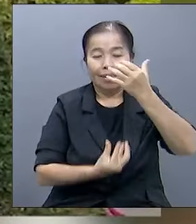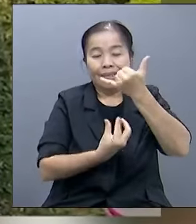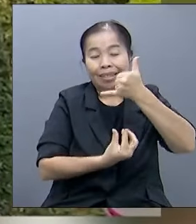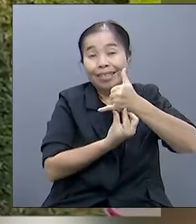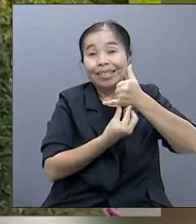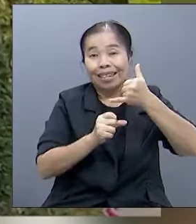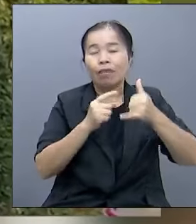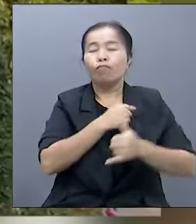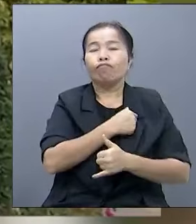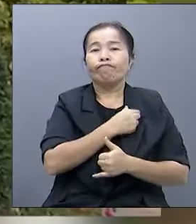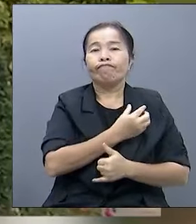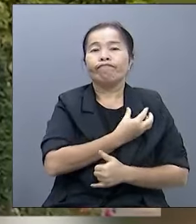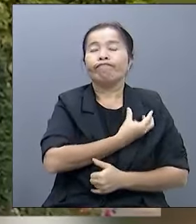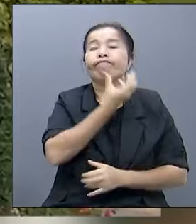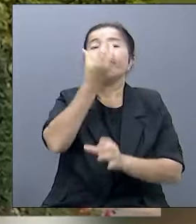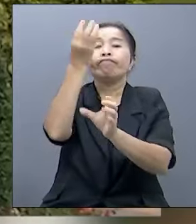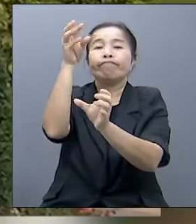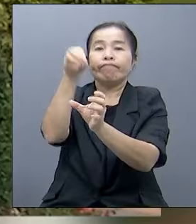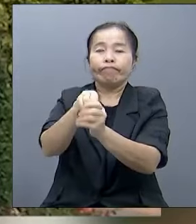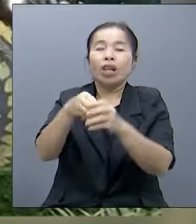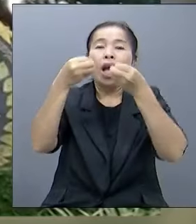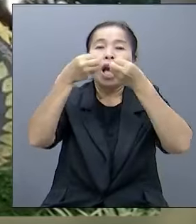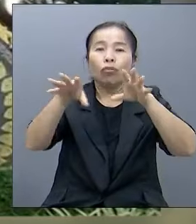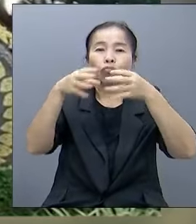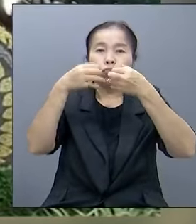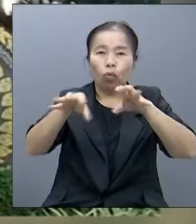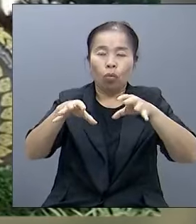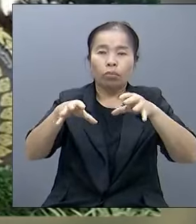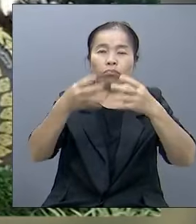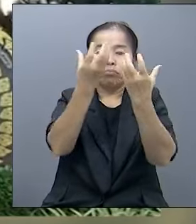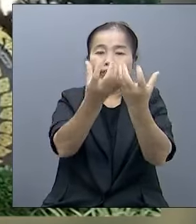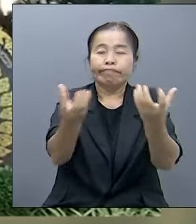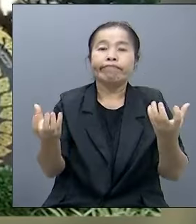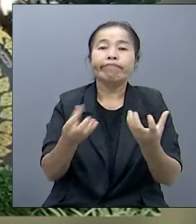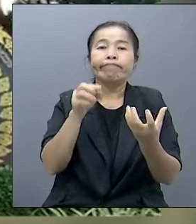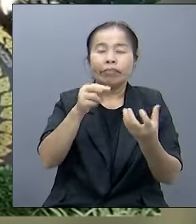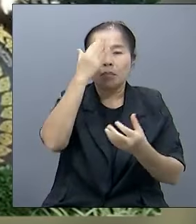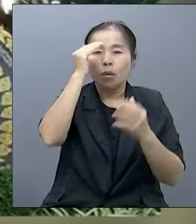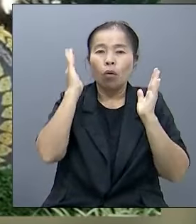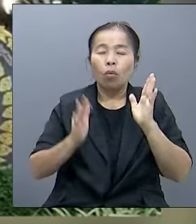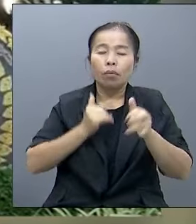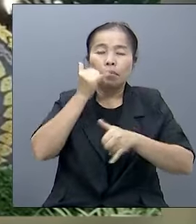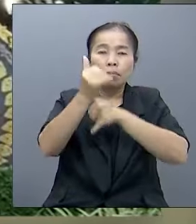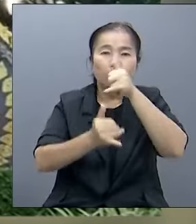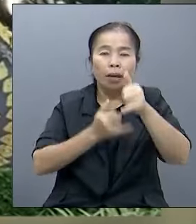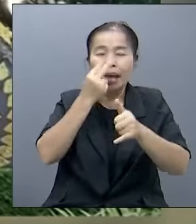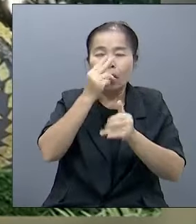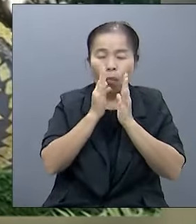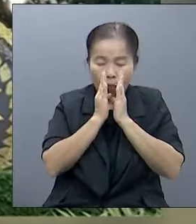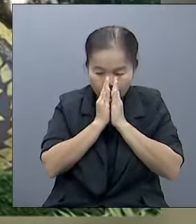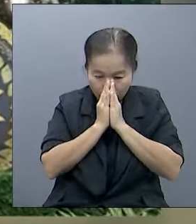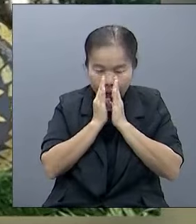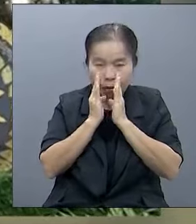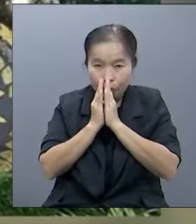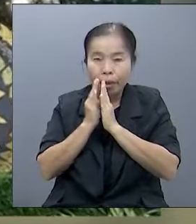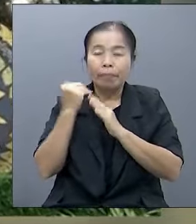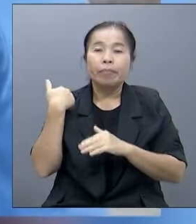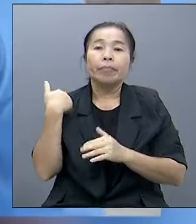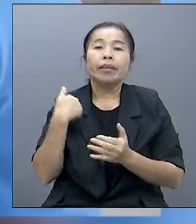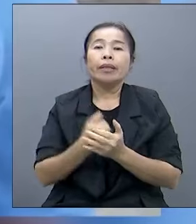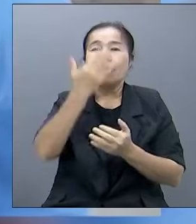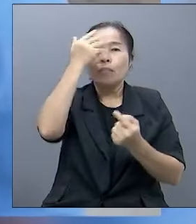หัวใจพระพุทธเจ้าจึงนำลงมาประดิษฐานไว้ด้านหน้าเพื่อให้ผู้ที่ศรัทธาได้กราบไหว้ขอพรตามความเชื่อซึ่ง